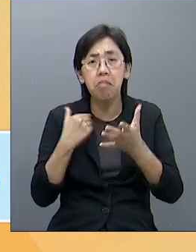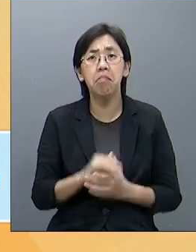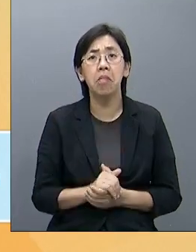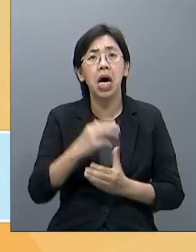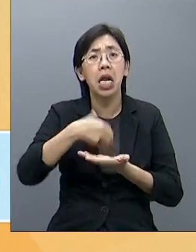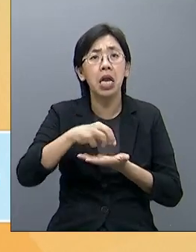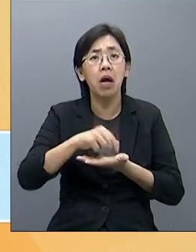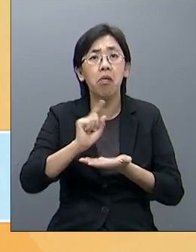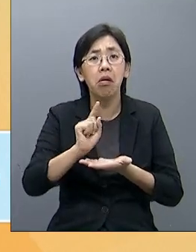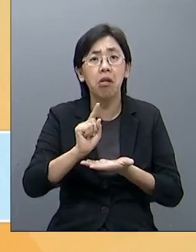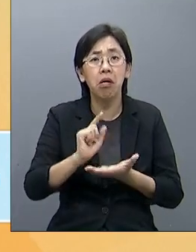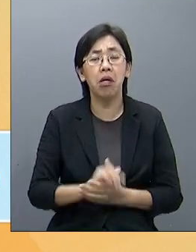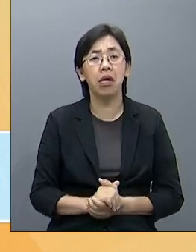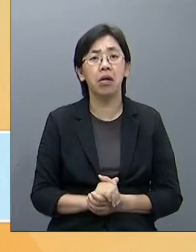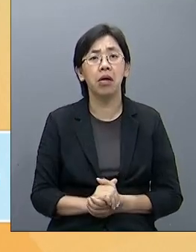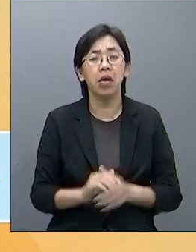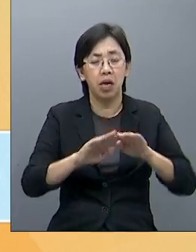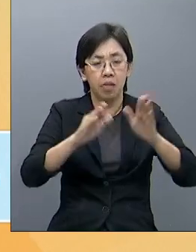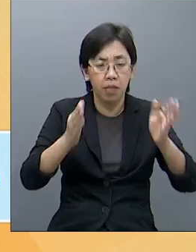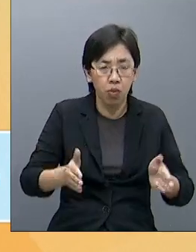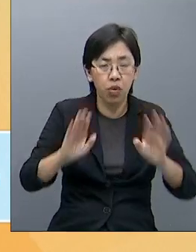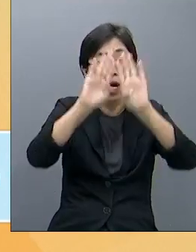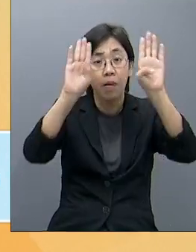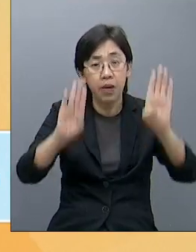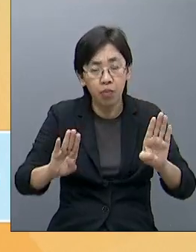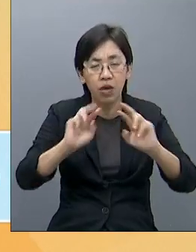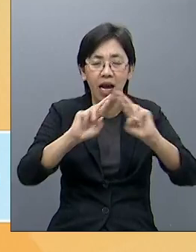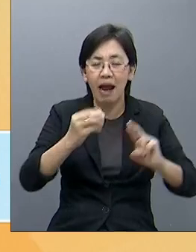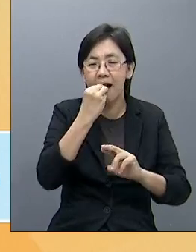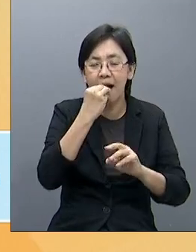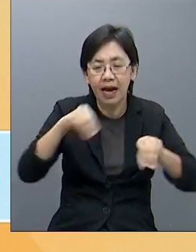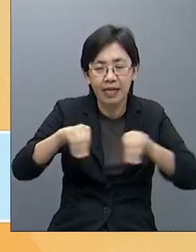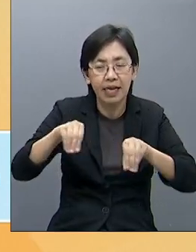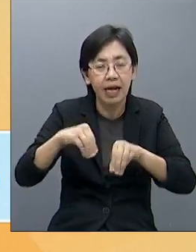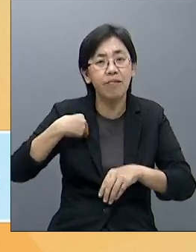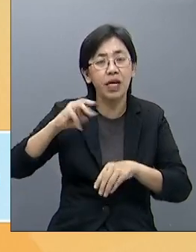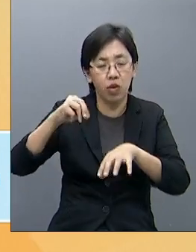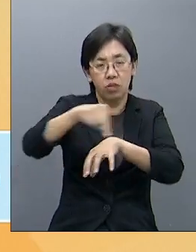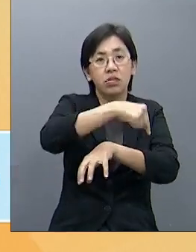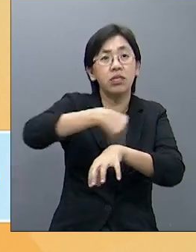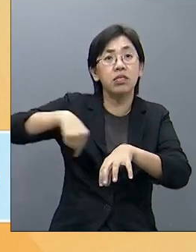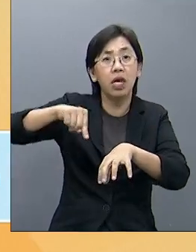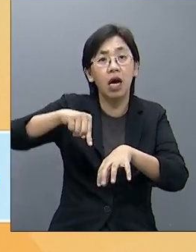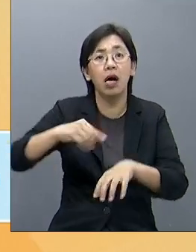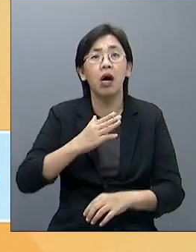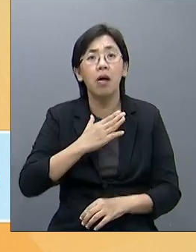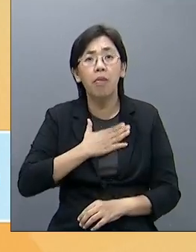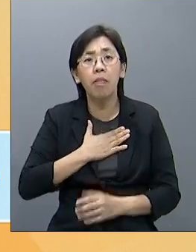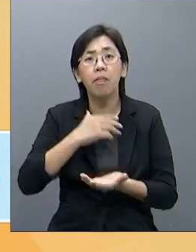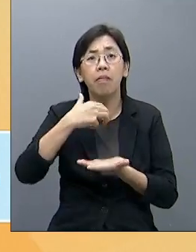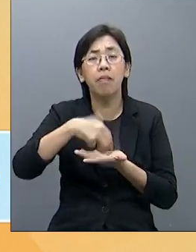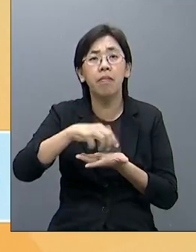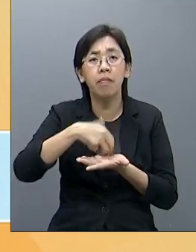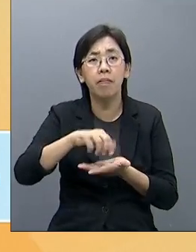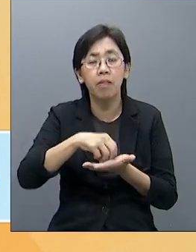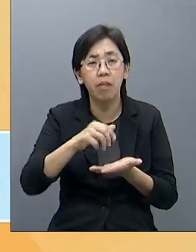องการกีออกบ้วด ร้านอหาร ที่อยู่รอบข้างหาชิลายมธิโดรครึงทั้งทผมกมา improve ทห